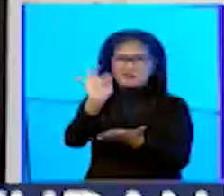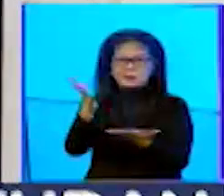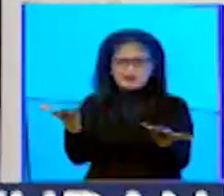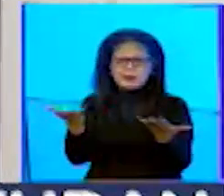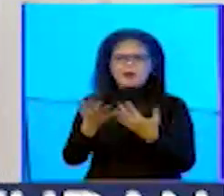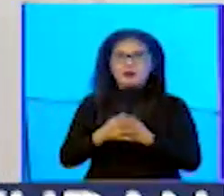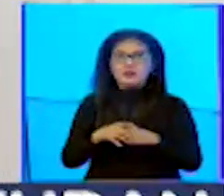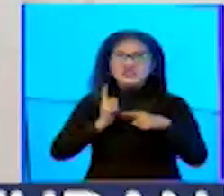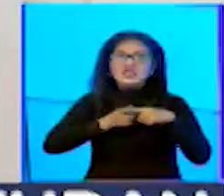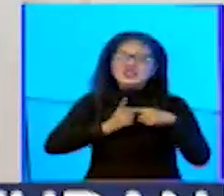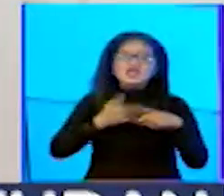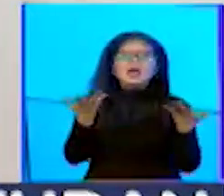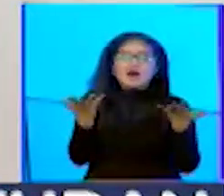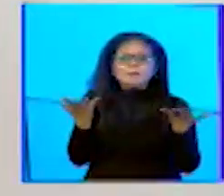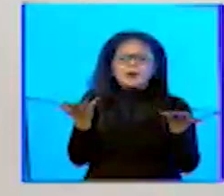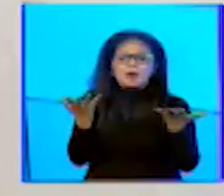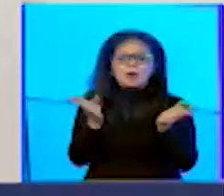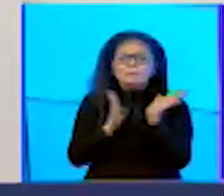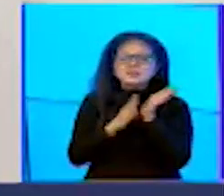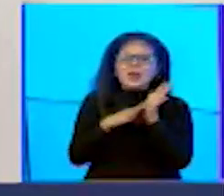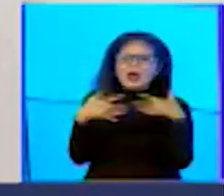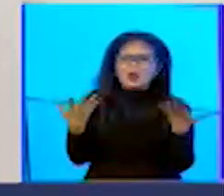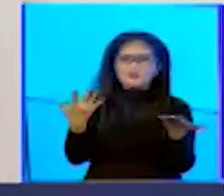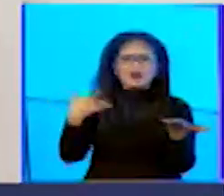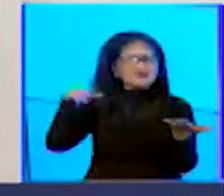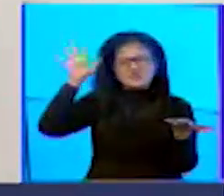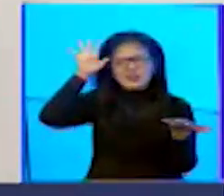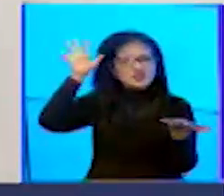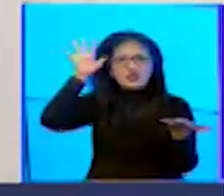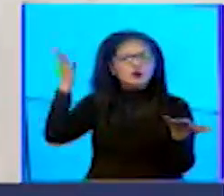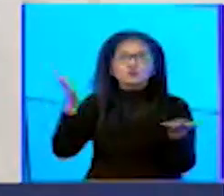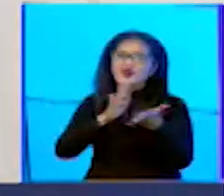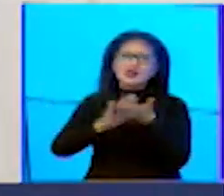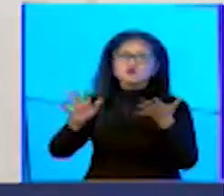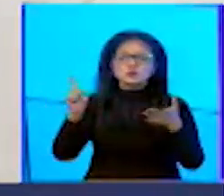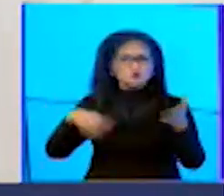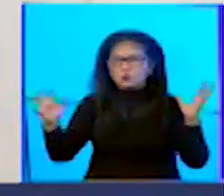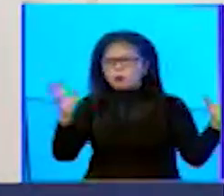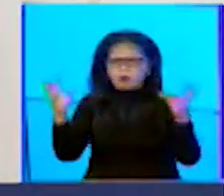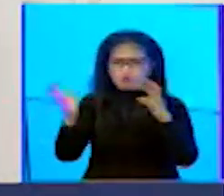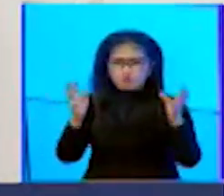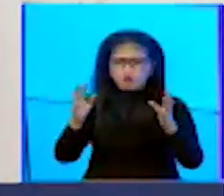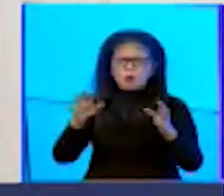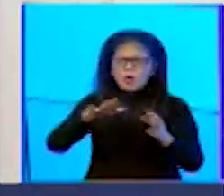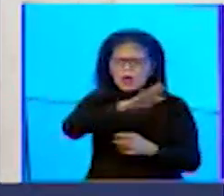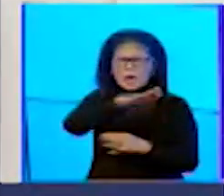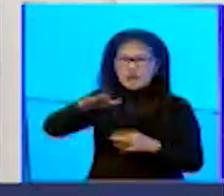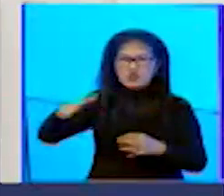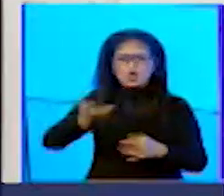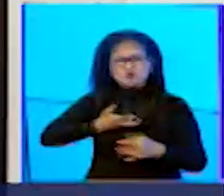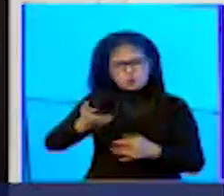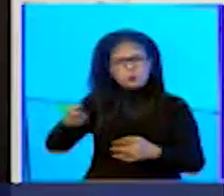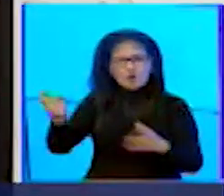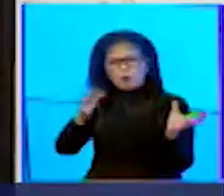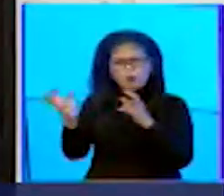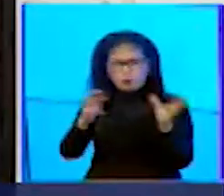yang direbutin apa enggak paham saya. Tiba-tiba aja namanya anak-anak juga. Tapi sering Pak, di sini